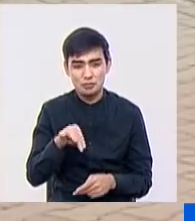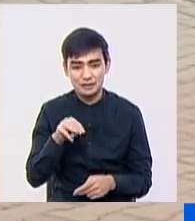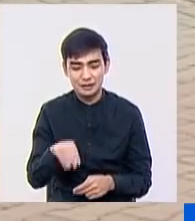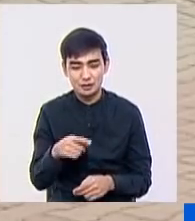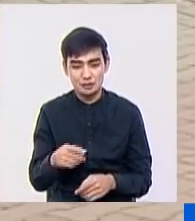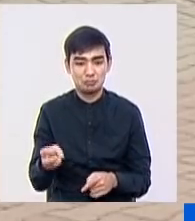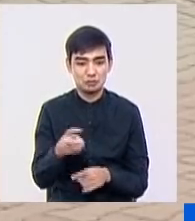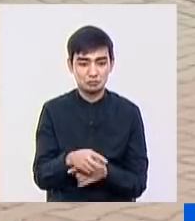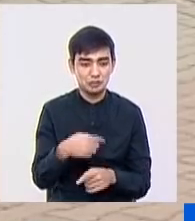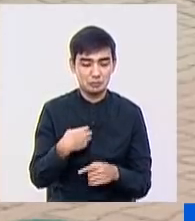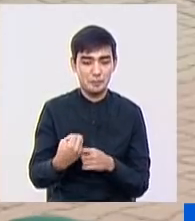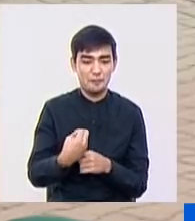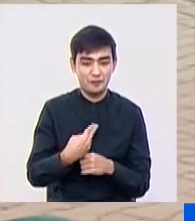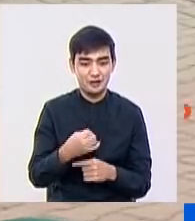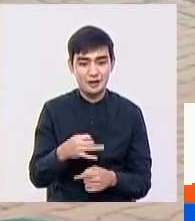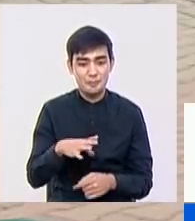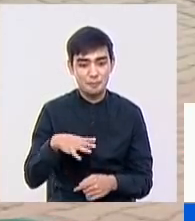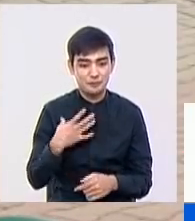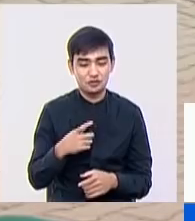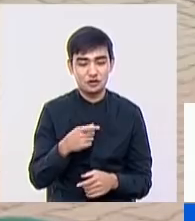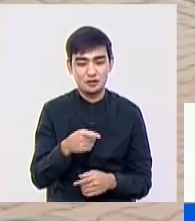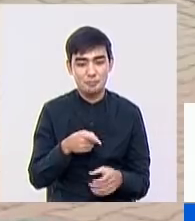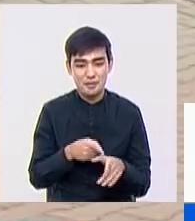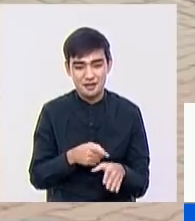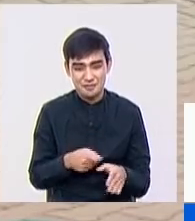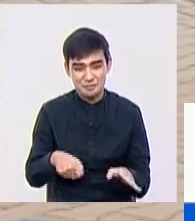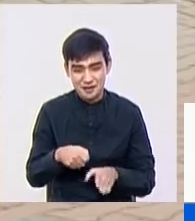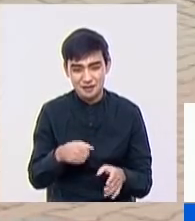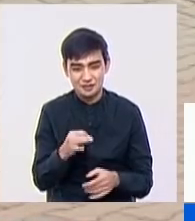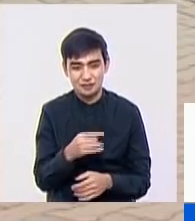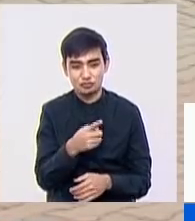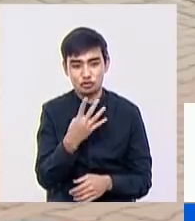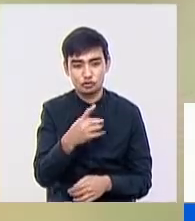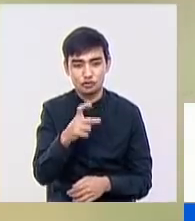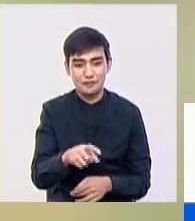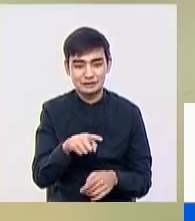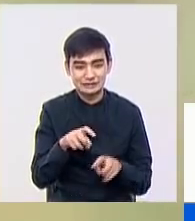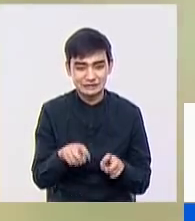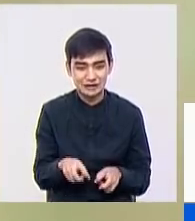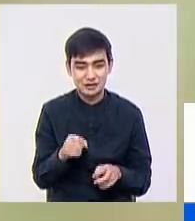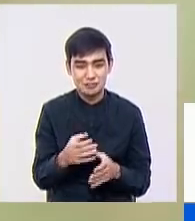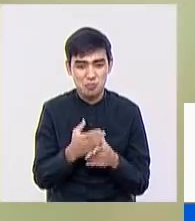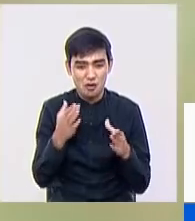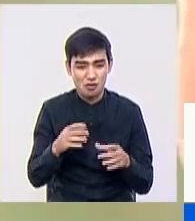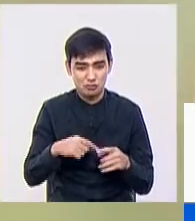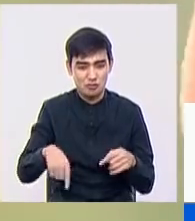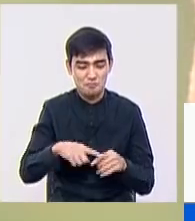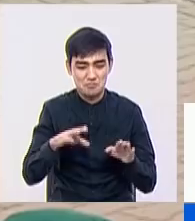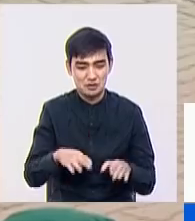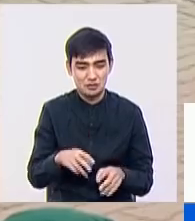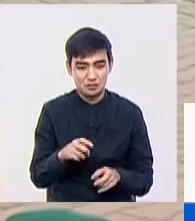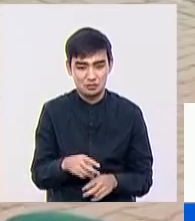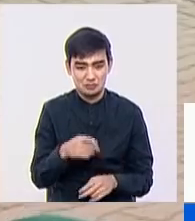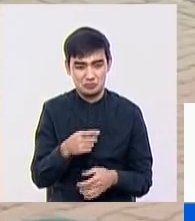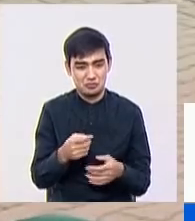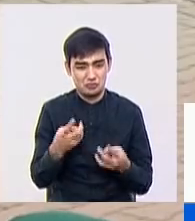нас выгнал. Он бывшую бильярдную. И тут сидят 4 человека. Вот в таком большом здании. Им не